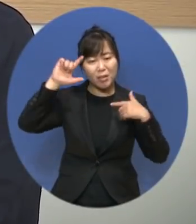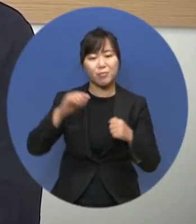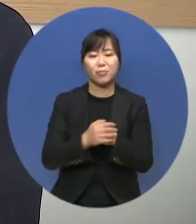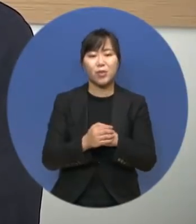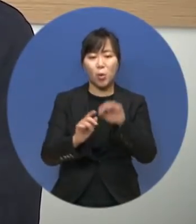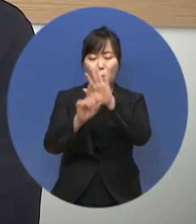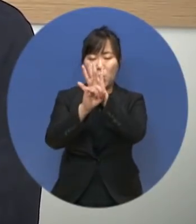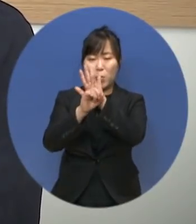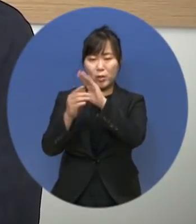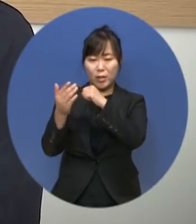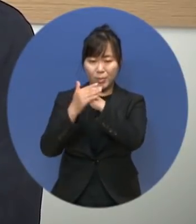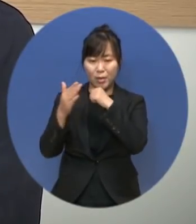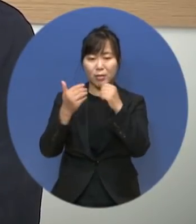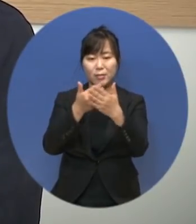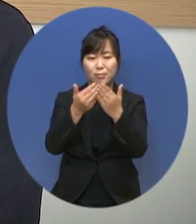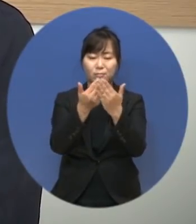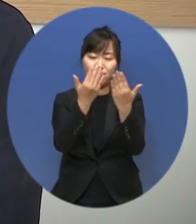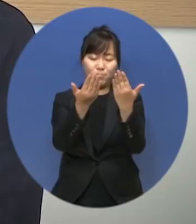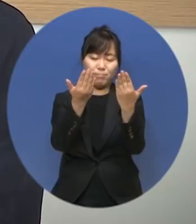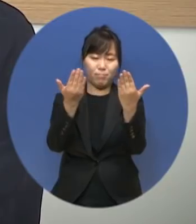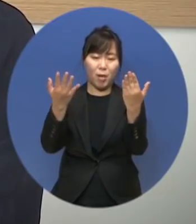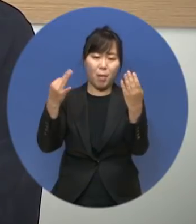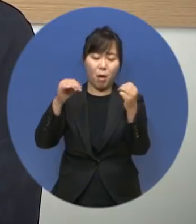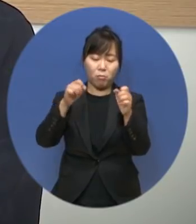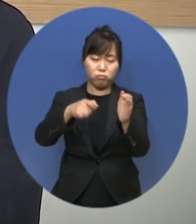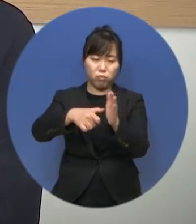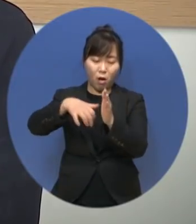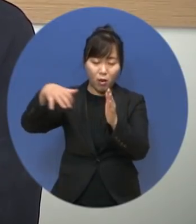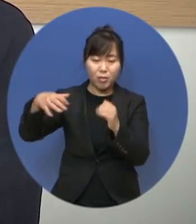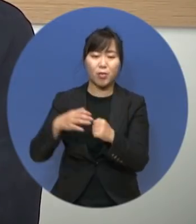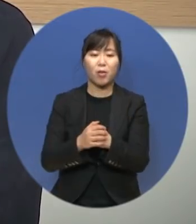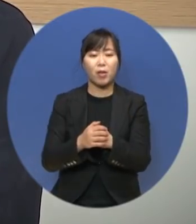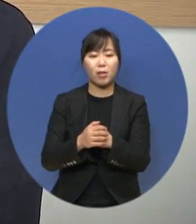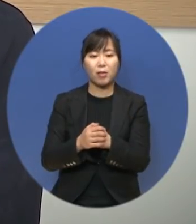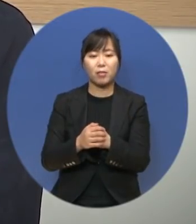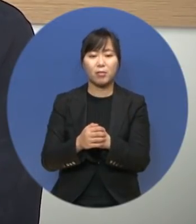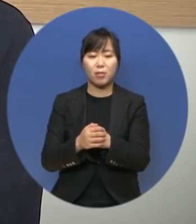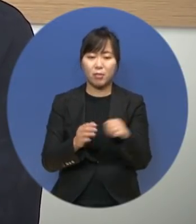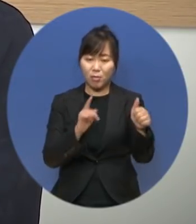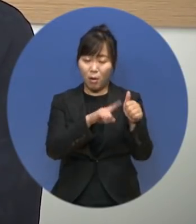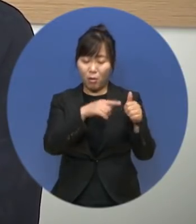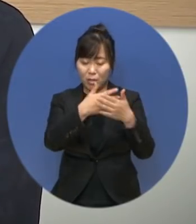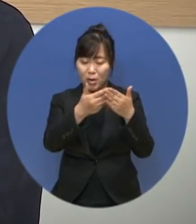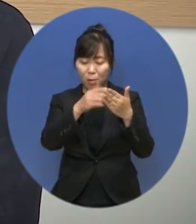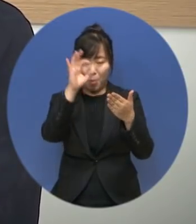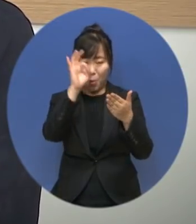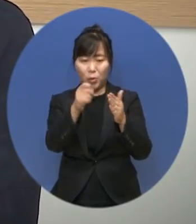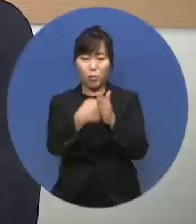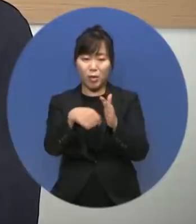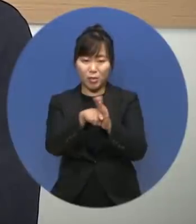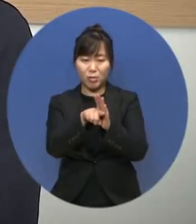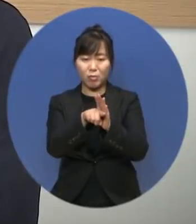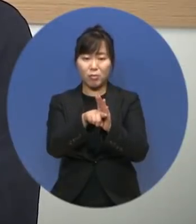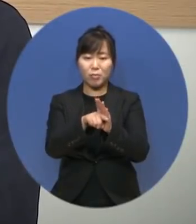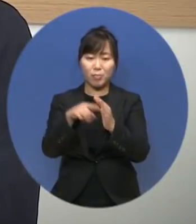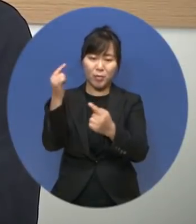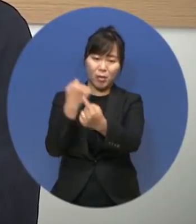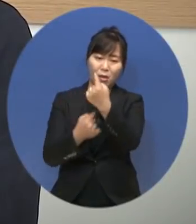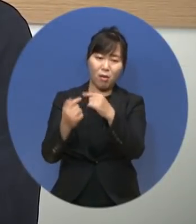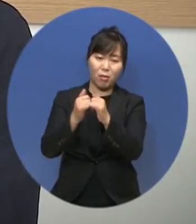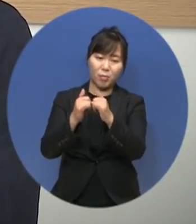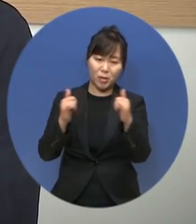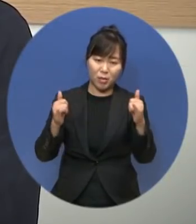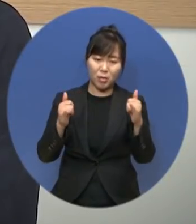홍보 때문에 전시가 많이 알려져서 한별 작가 작품을 보기 위해서 전시장을